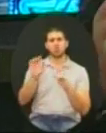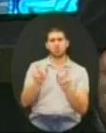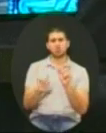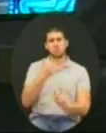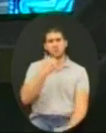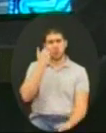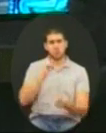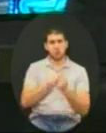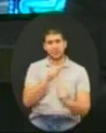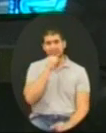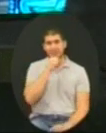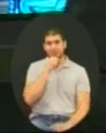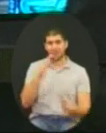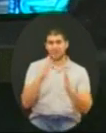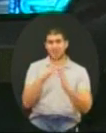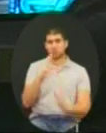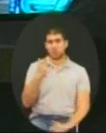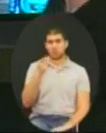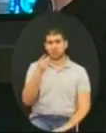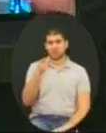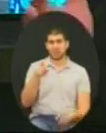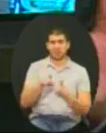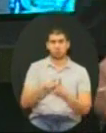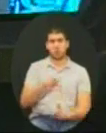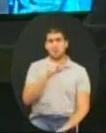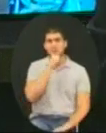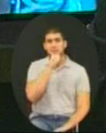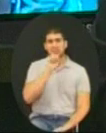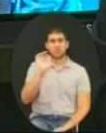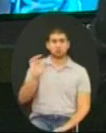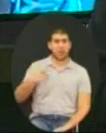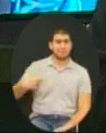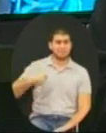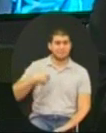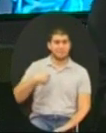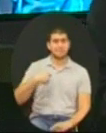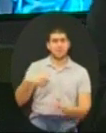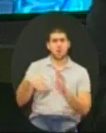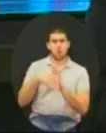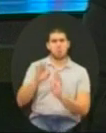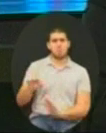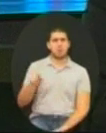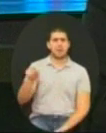מבוגרים, אולי זקנים, שהדירה השלישית הזאת היא הפנסיה שלהם, שבהם החוק הזה יפגע.